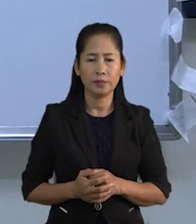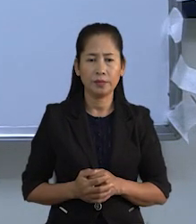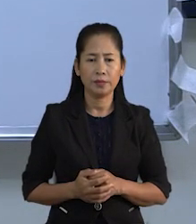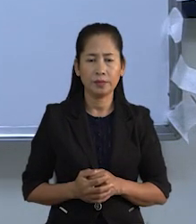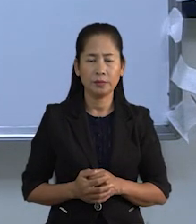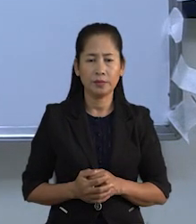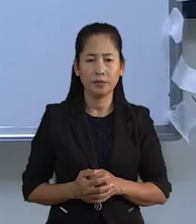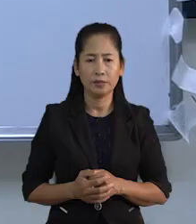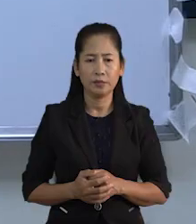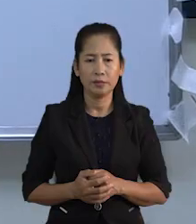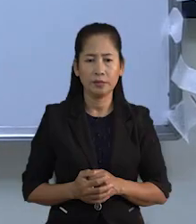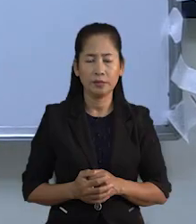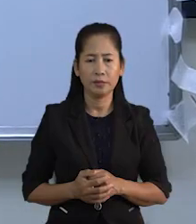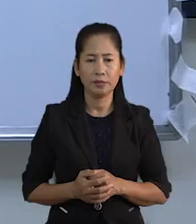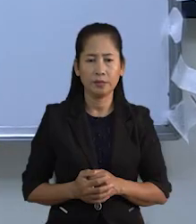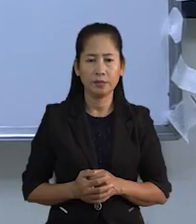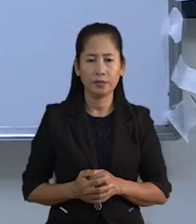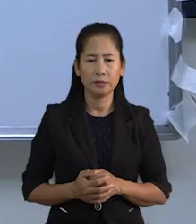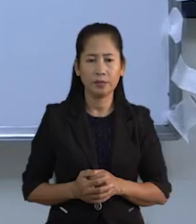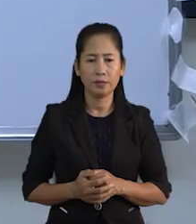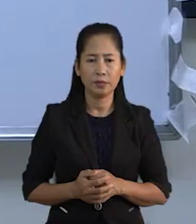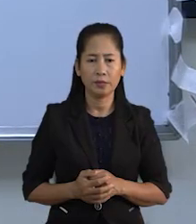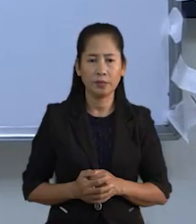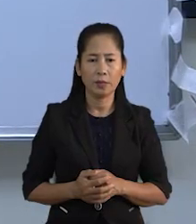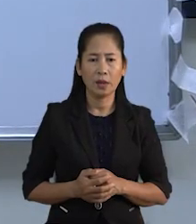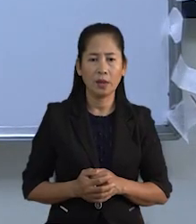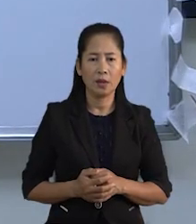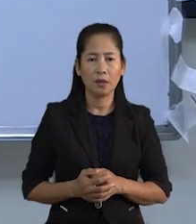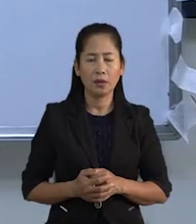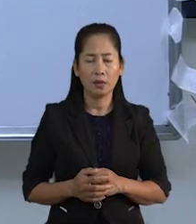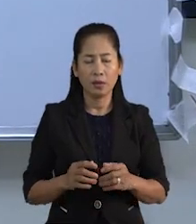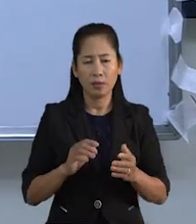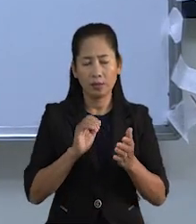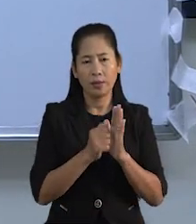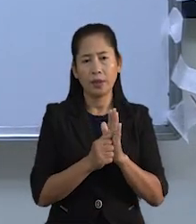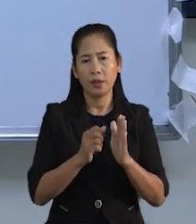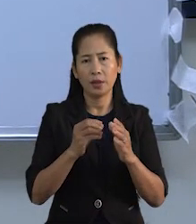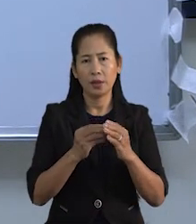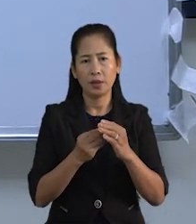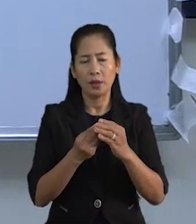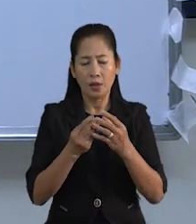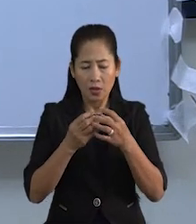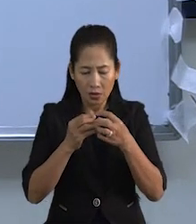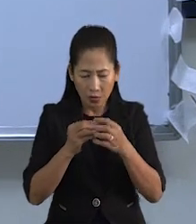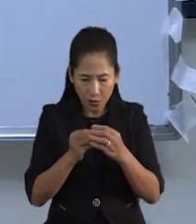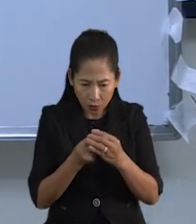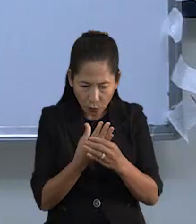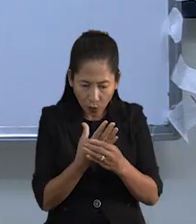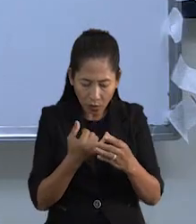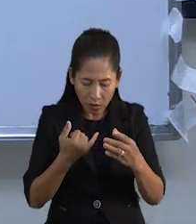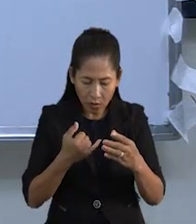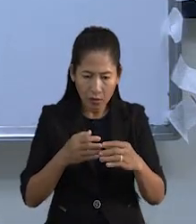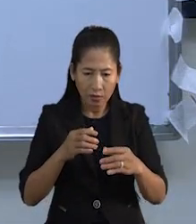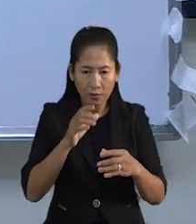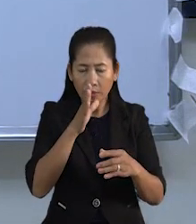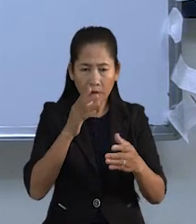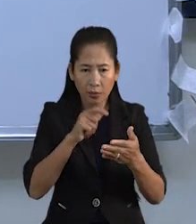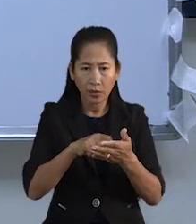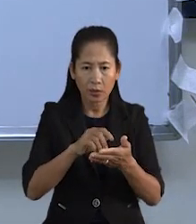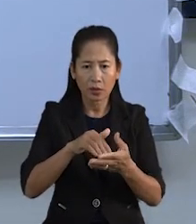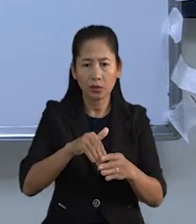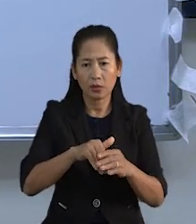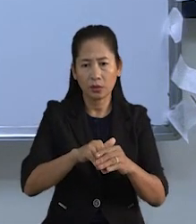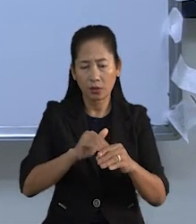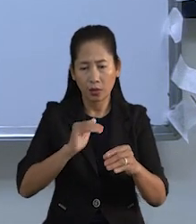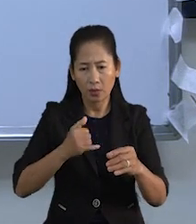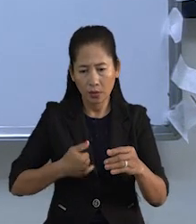2ណាបាទលេខ2ដល់ពេលកូនញាស់មេមាន់នាំកូនចុះមកដីបាទ